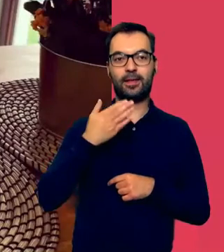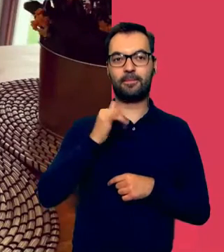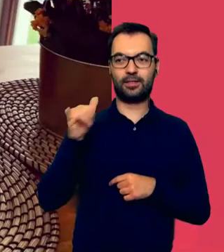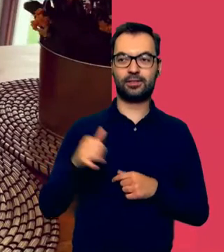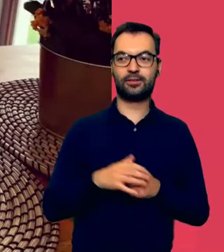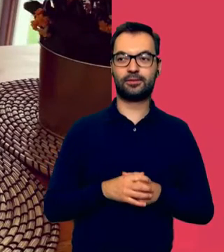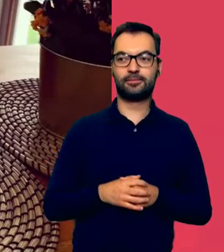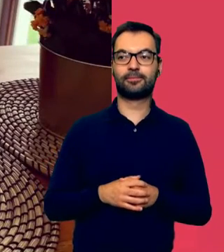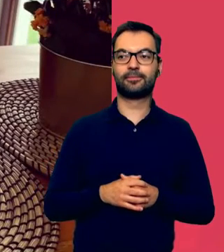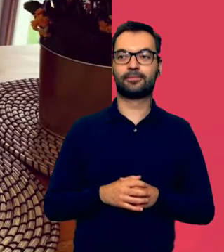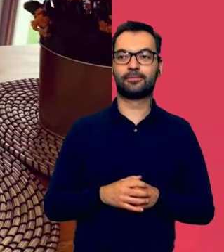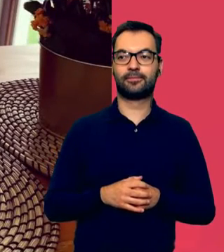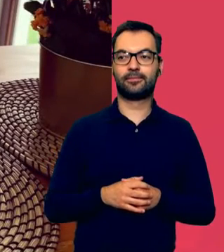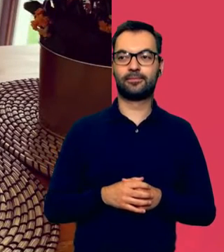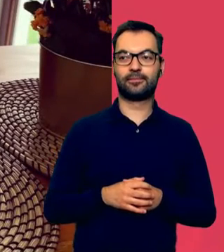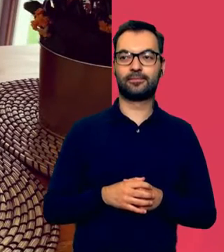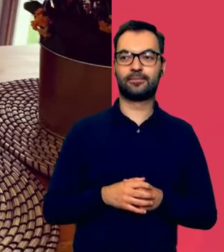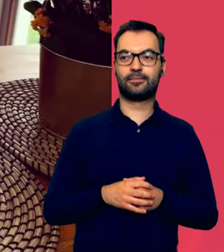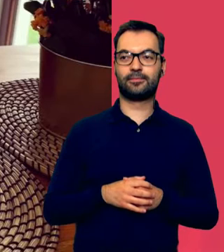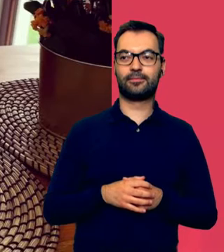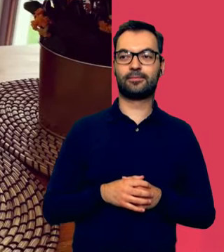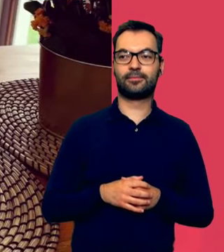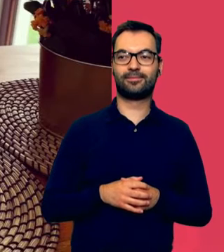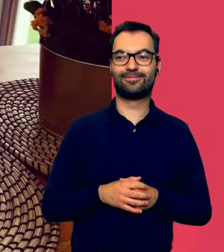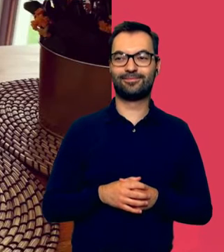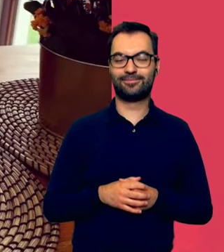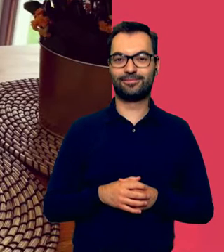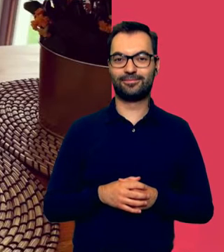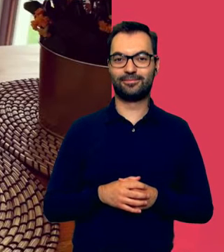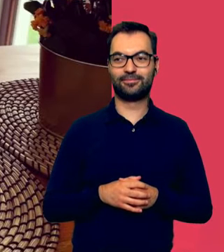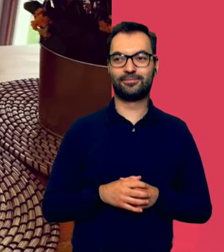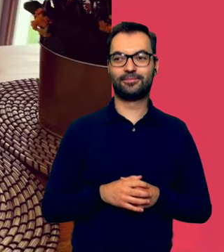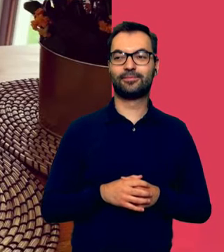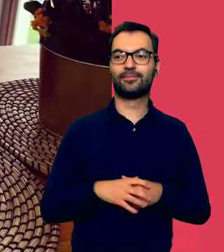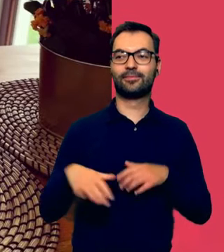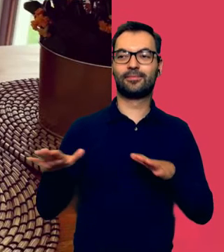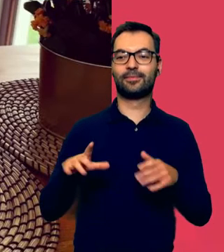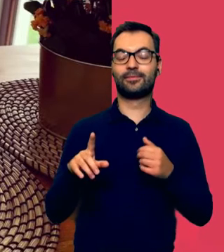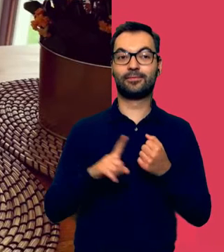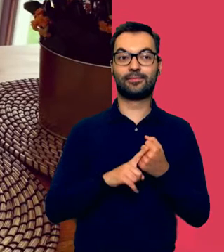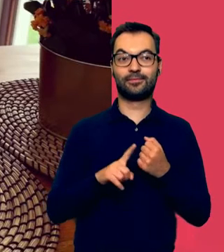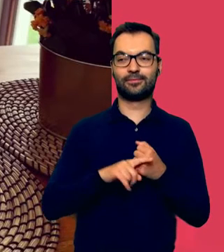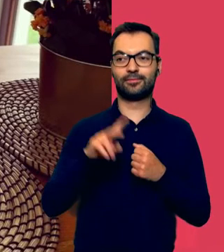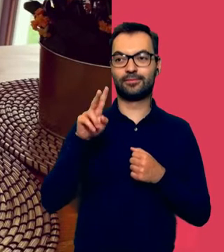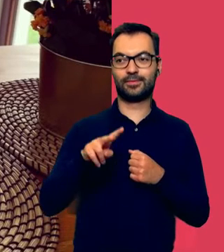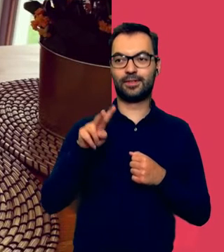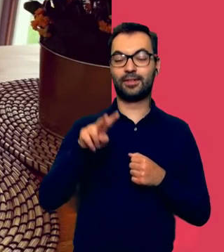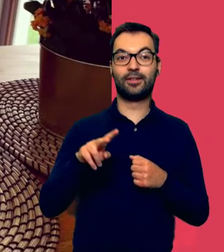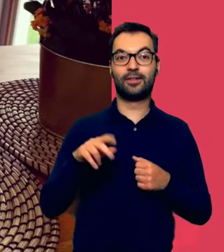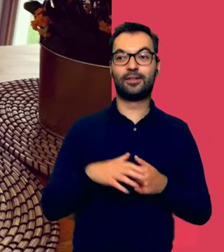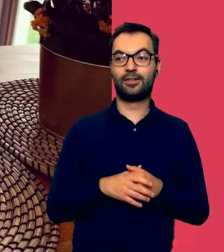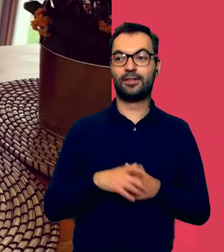Maciek. Mam nadzieję, że to zdjęcie teraz widać. Miejsce numer dwa